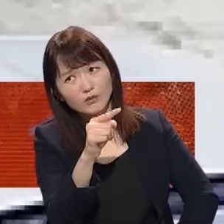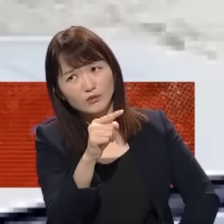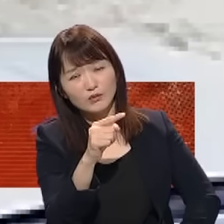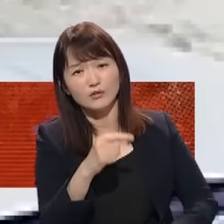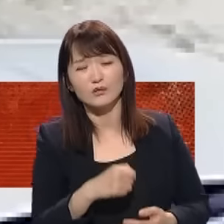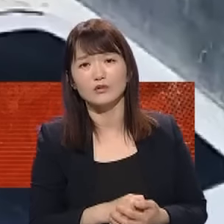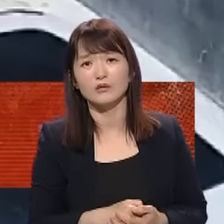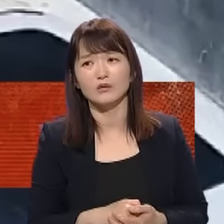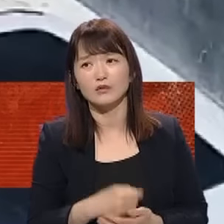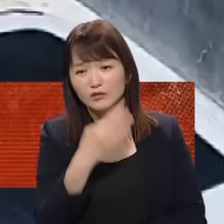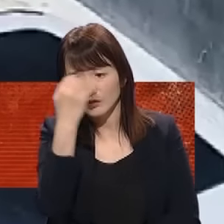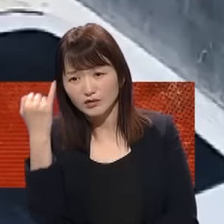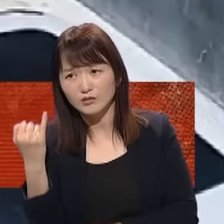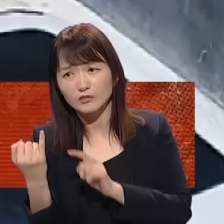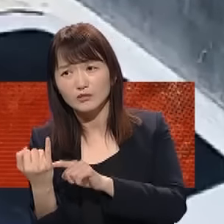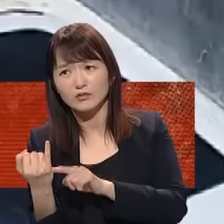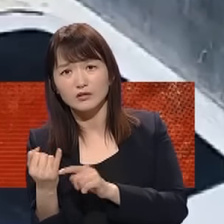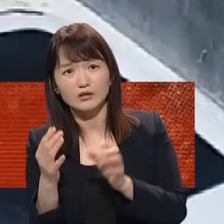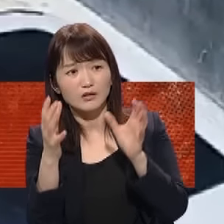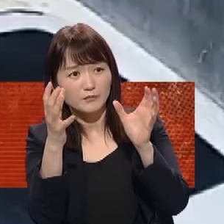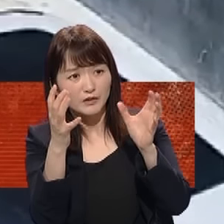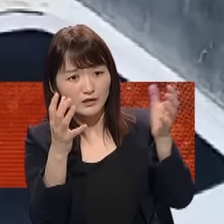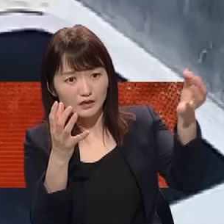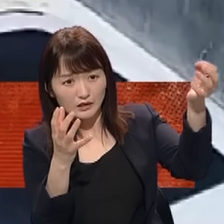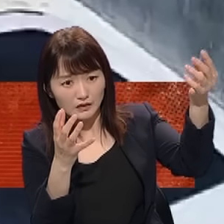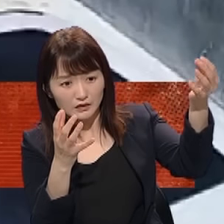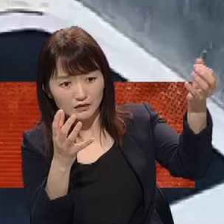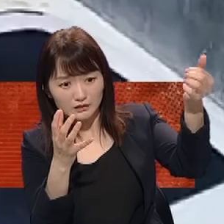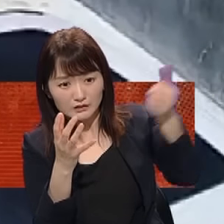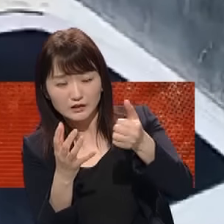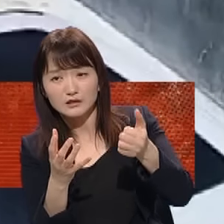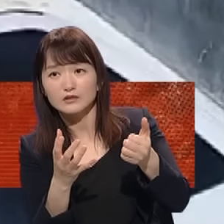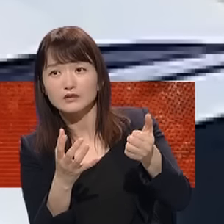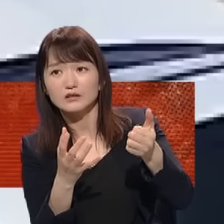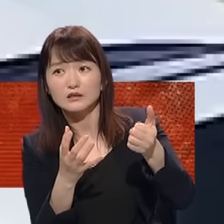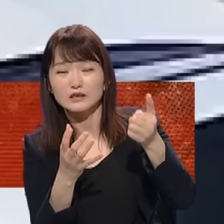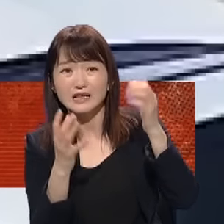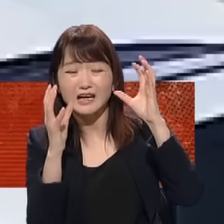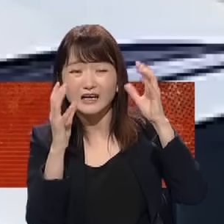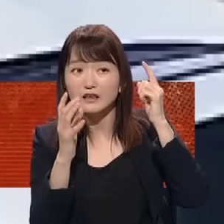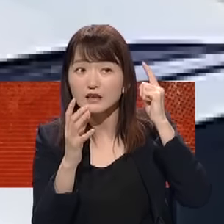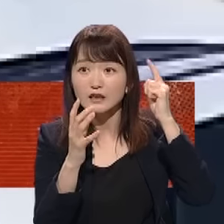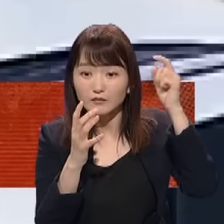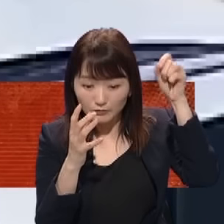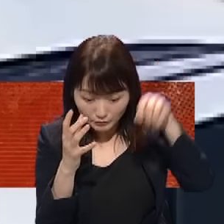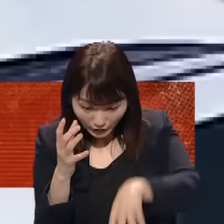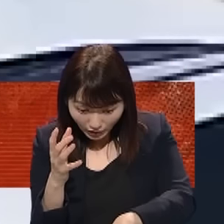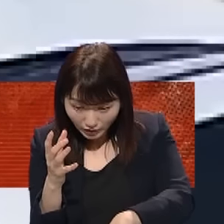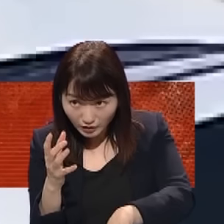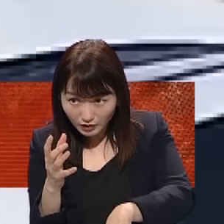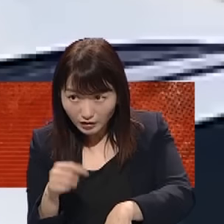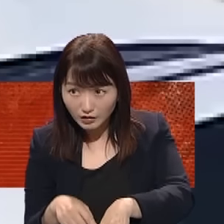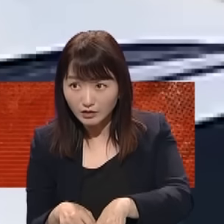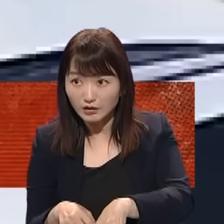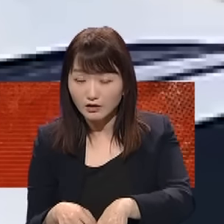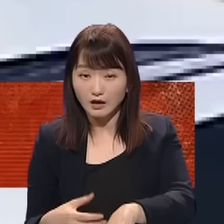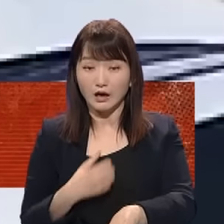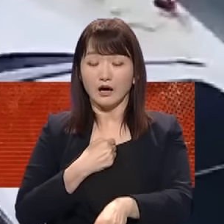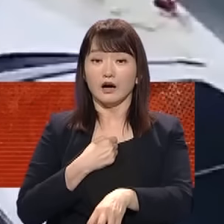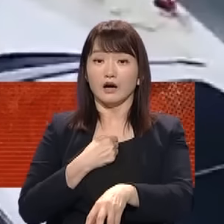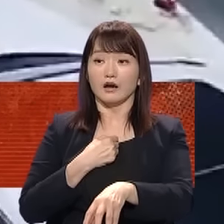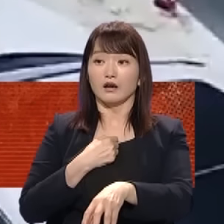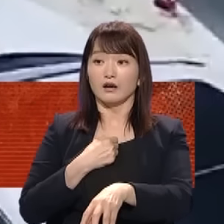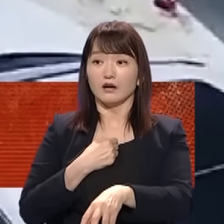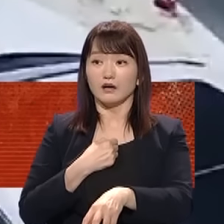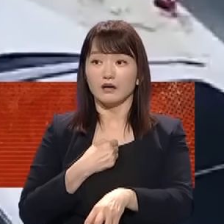치니까 이 할머니 팔을 벌려 바늘을 준비를 하죠. 안 돼. 그런데 아이가 갖고 있던 휴대전화가 툭 하고 떨어졌어요. 이 놀란 할머니는 소리를